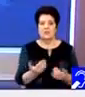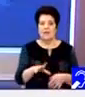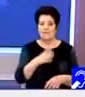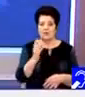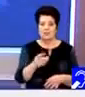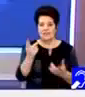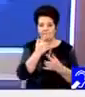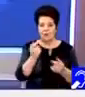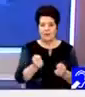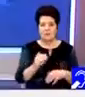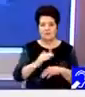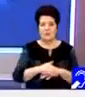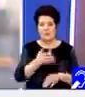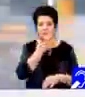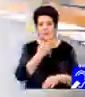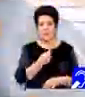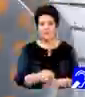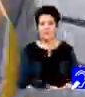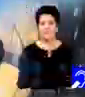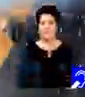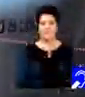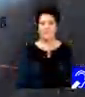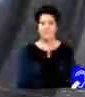informațiile. O seară cât mai frumoasă!